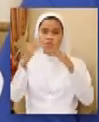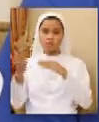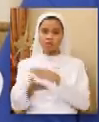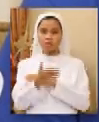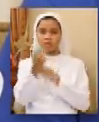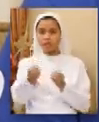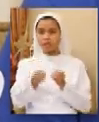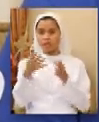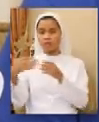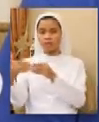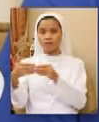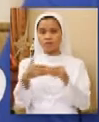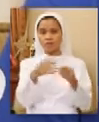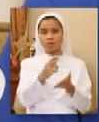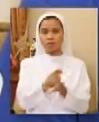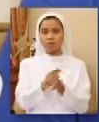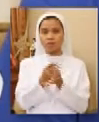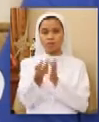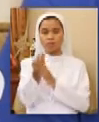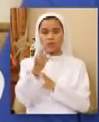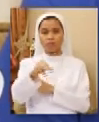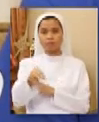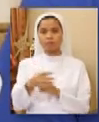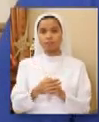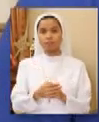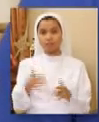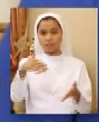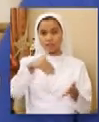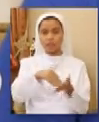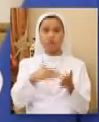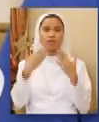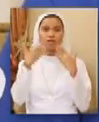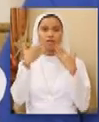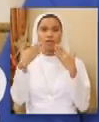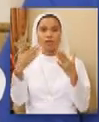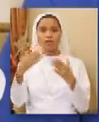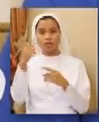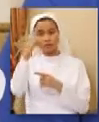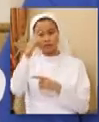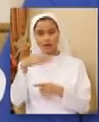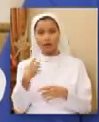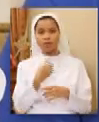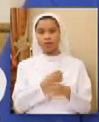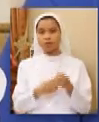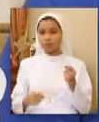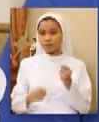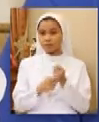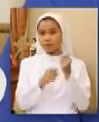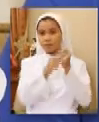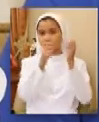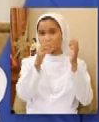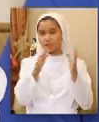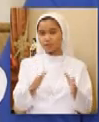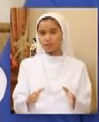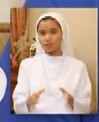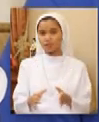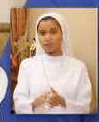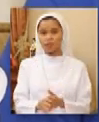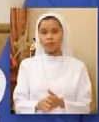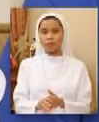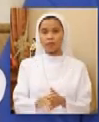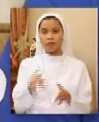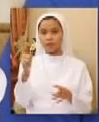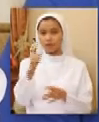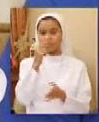giya asin magtabang sa mga iniyo. Liwat po ang samuyang pasalamat sa tuyang mga sponsors, asin mga